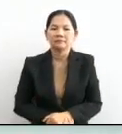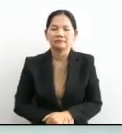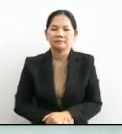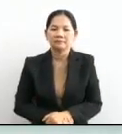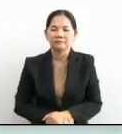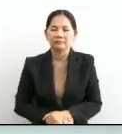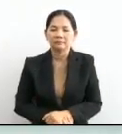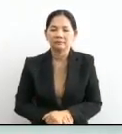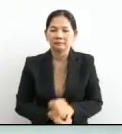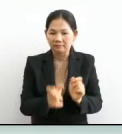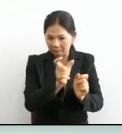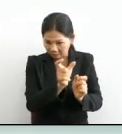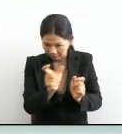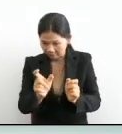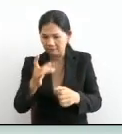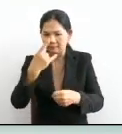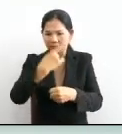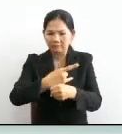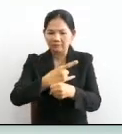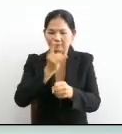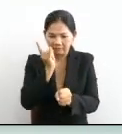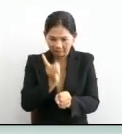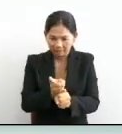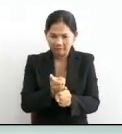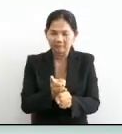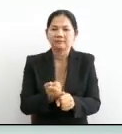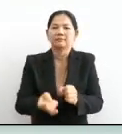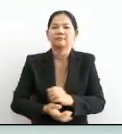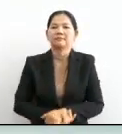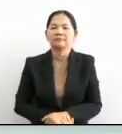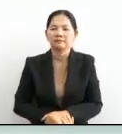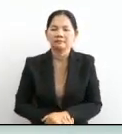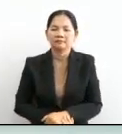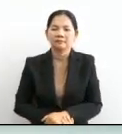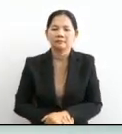chà cho bằng tốt nè con móc ở đầu bò